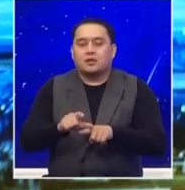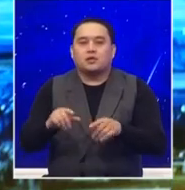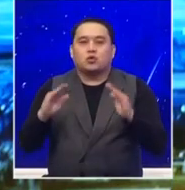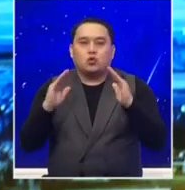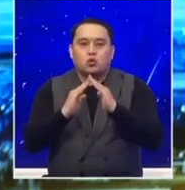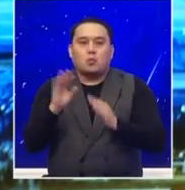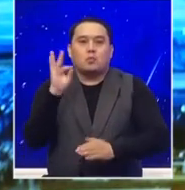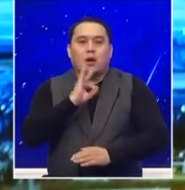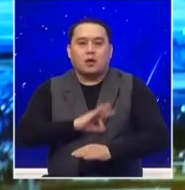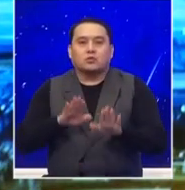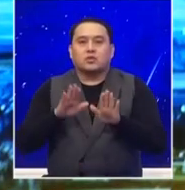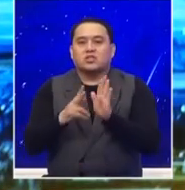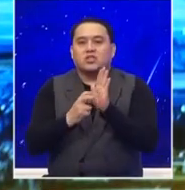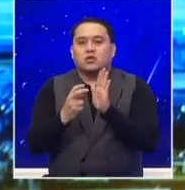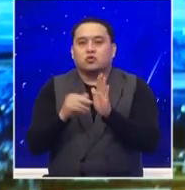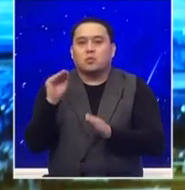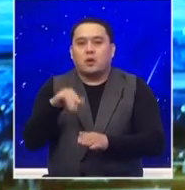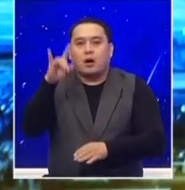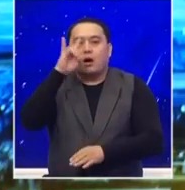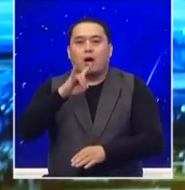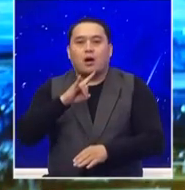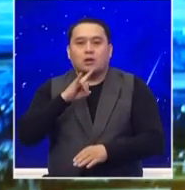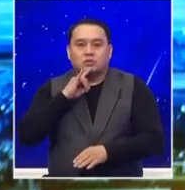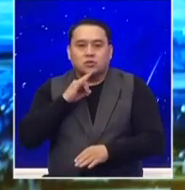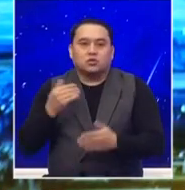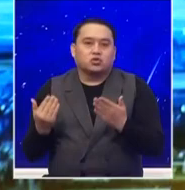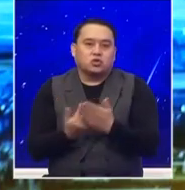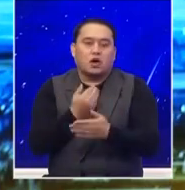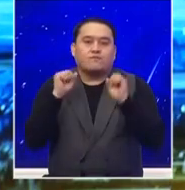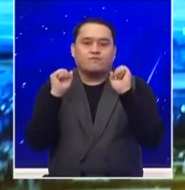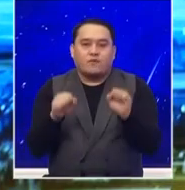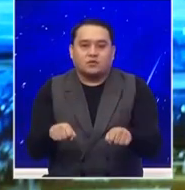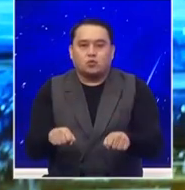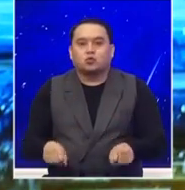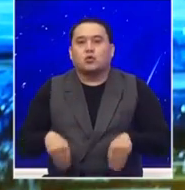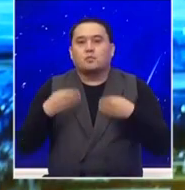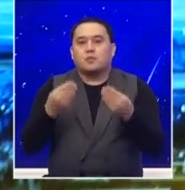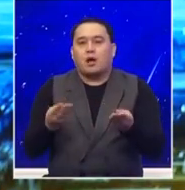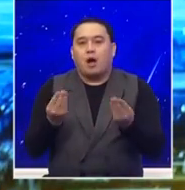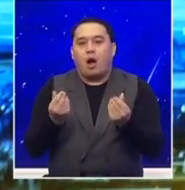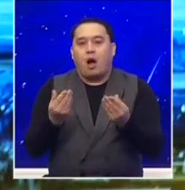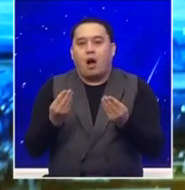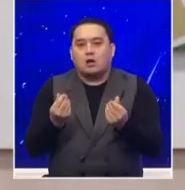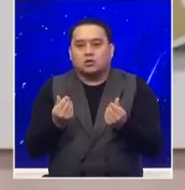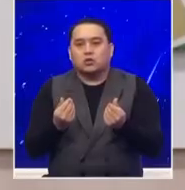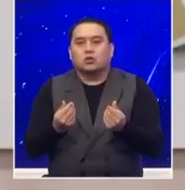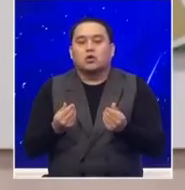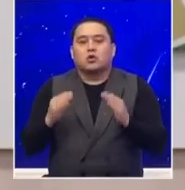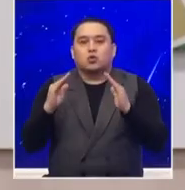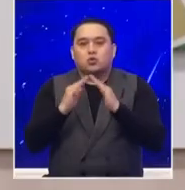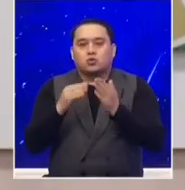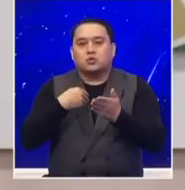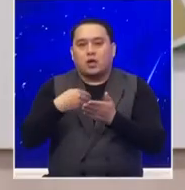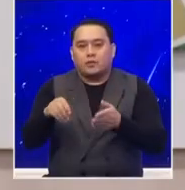шешуге пайдалану 800 мыңнан астам қазақстандық үшін жаңа мүмкіндікке жол ашты. Қаражатты жылжымайтын мүлікті сатып алу,